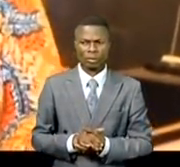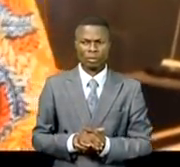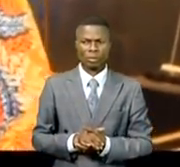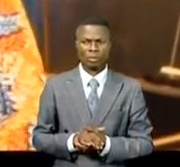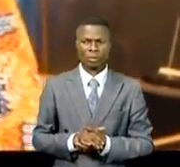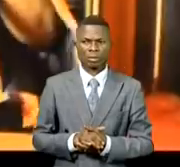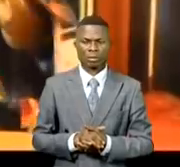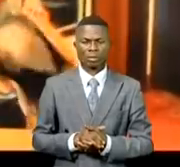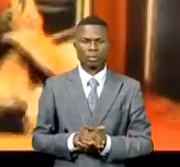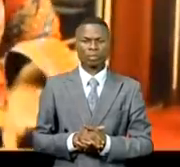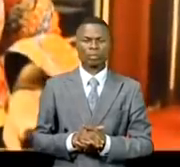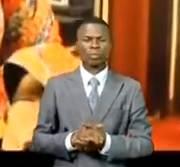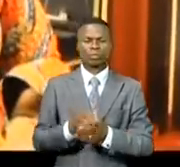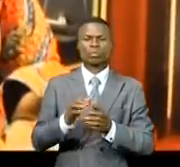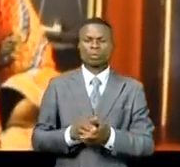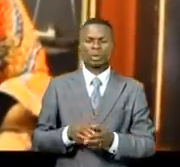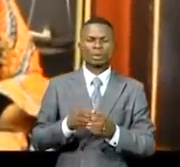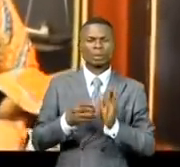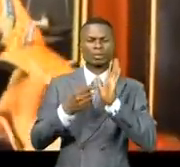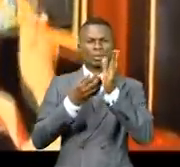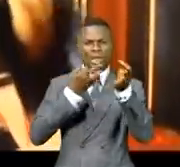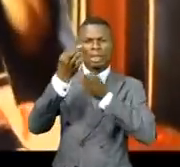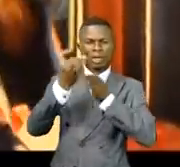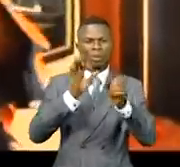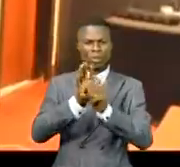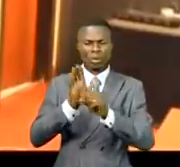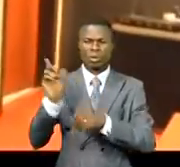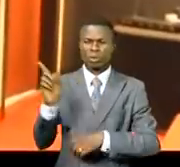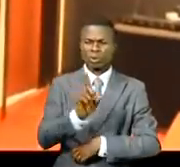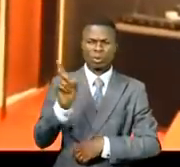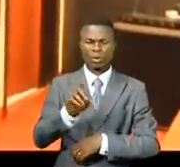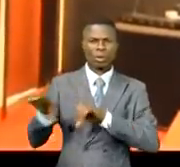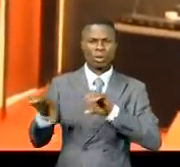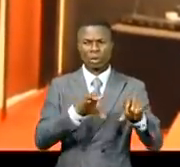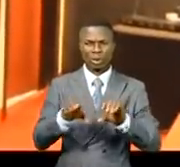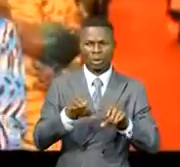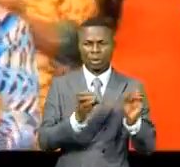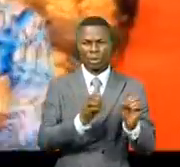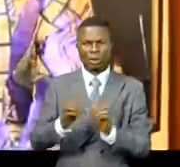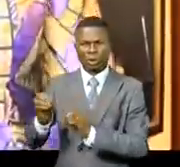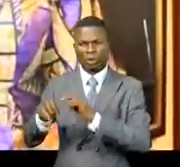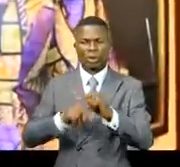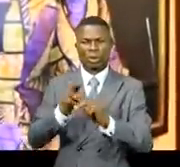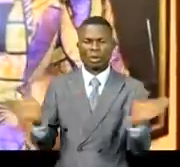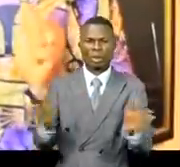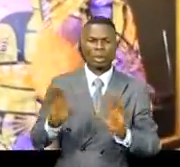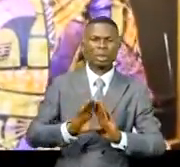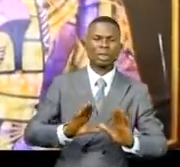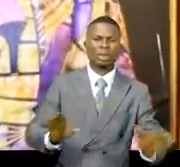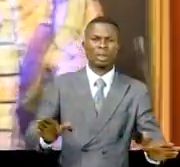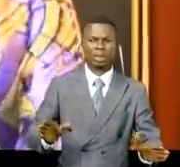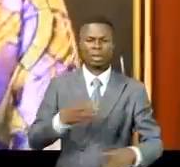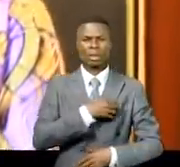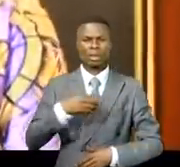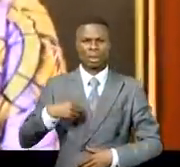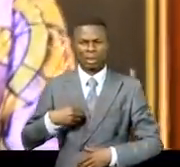Une série d'exposés a été faite par les intervenantes au cours de cette activité qui s'inscrit dans la logique du renforcement des capacités des